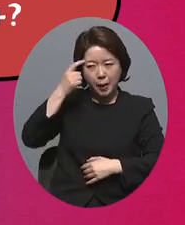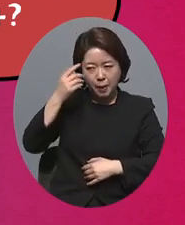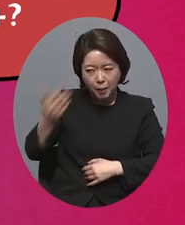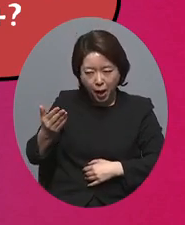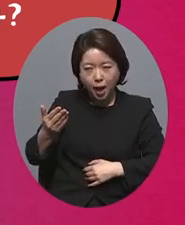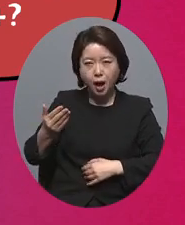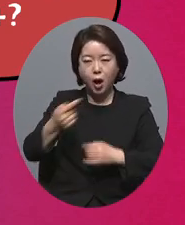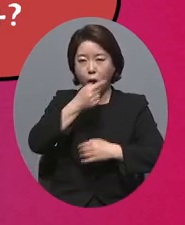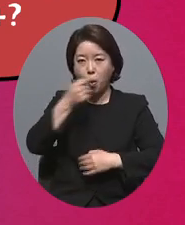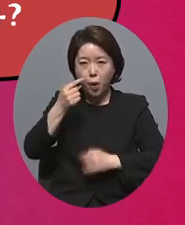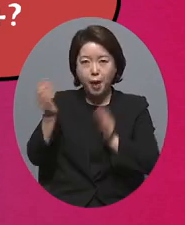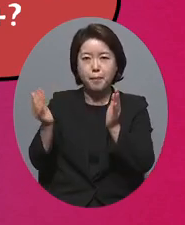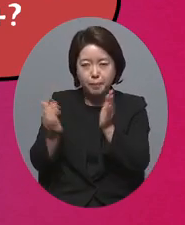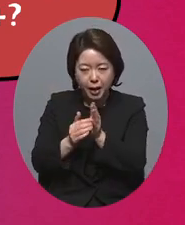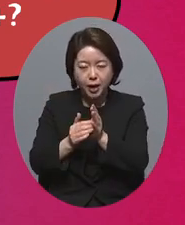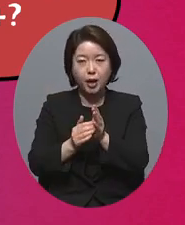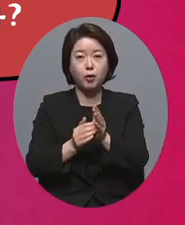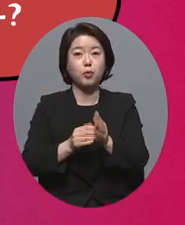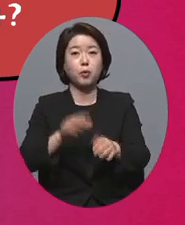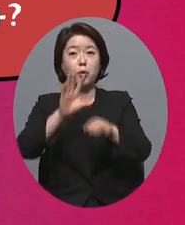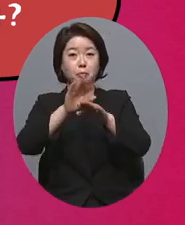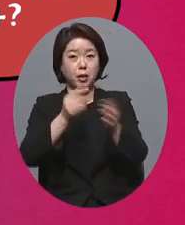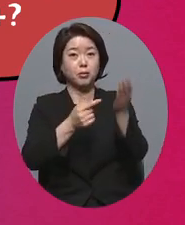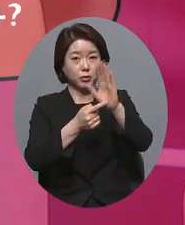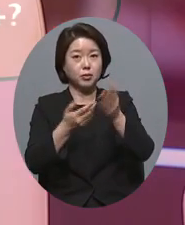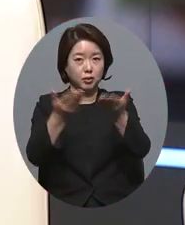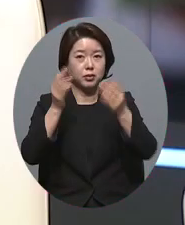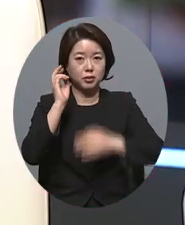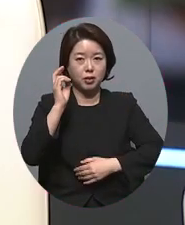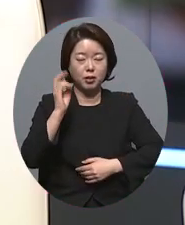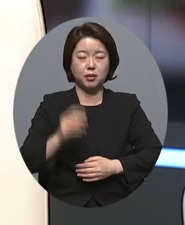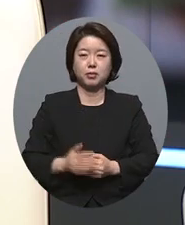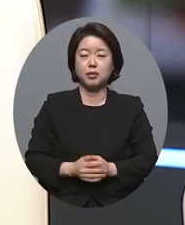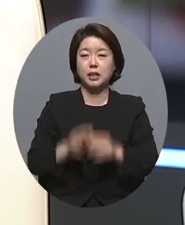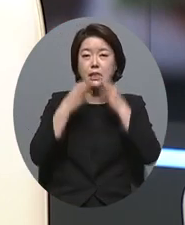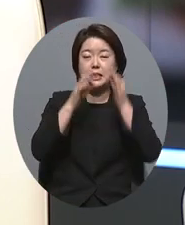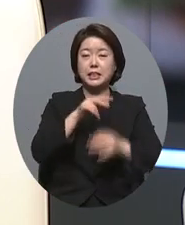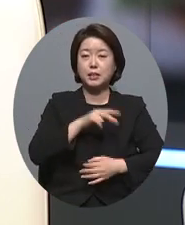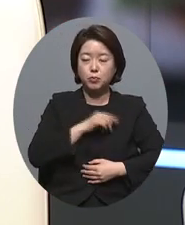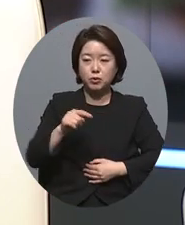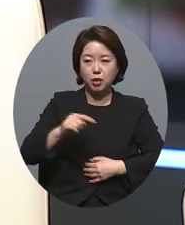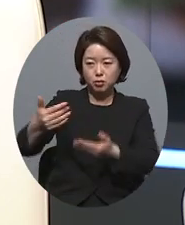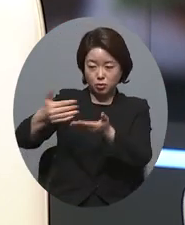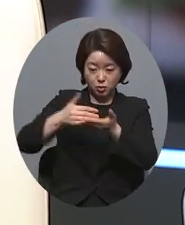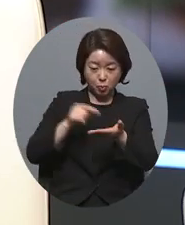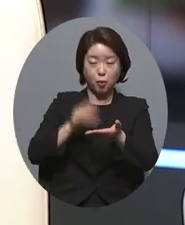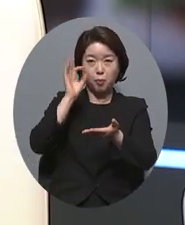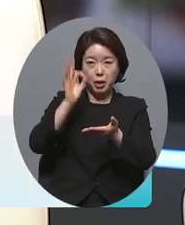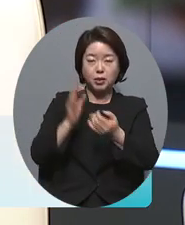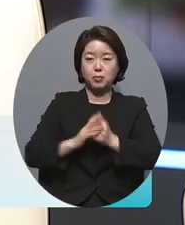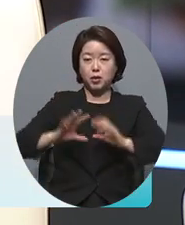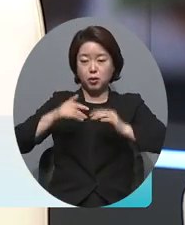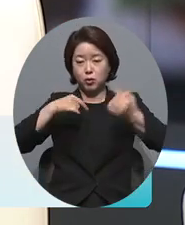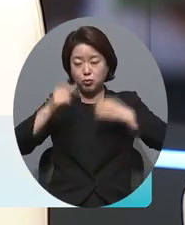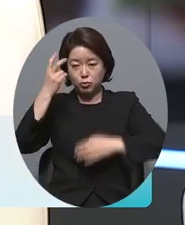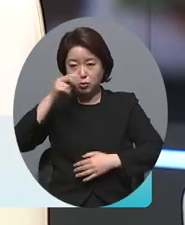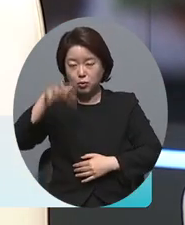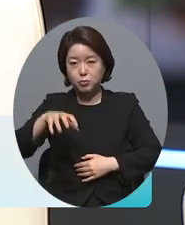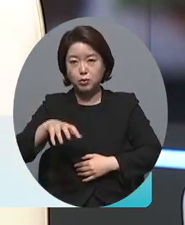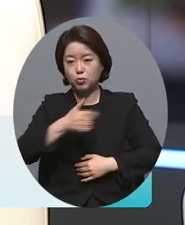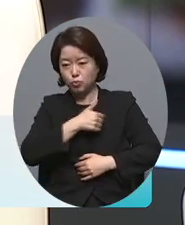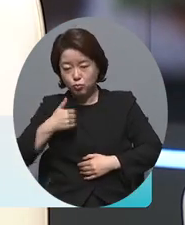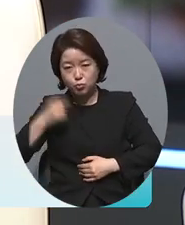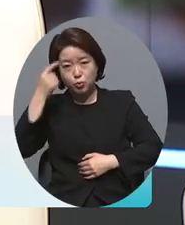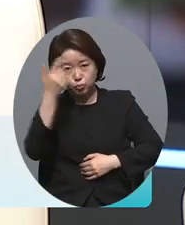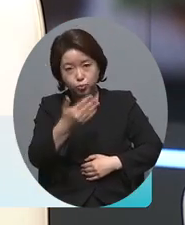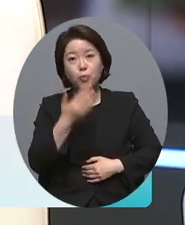취재를 하고 들어갔을 거라고 보는데 김의겸 의원 입장에서는 또 그런 제보를 받는다면은 저는 국정감사장에 충분히 물어볼 수 있고요.